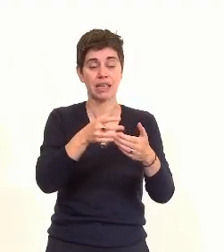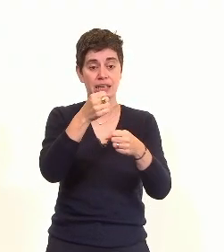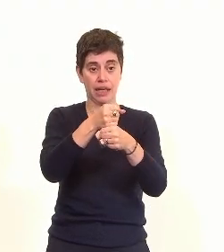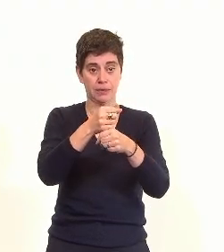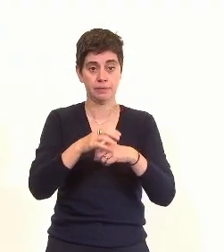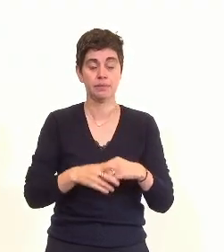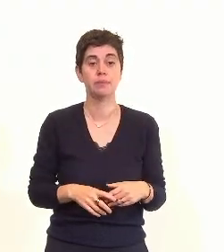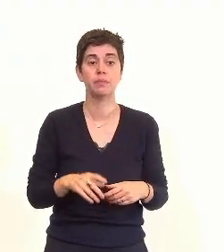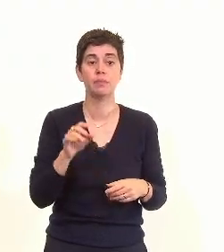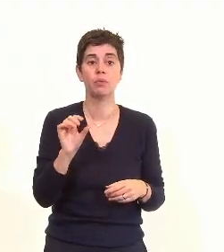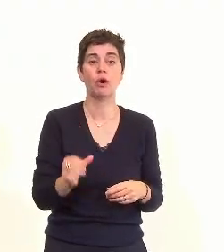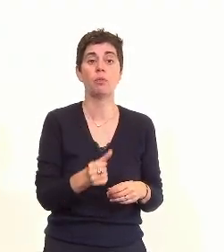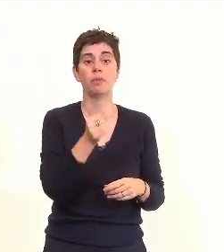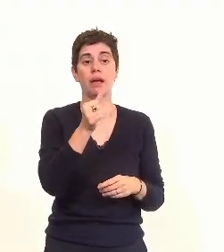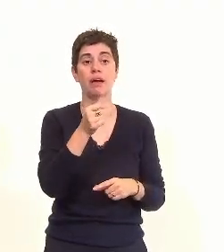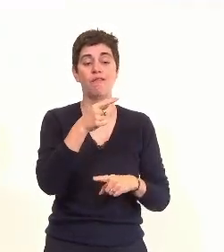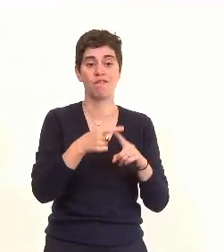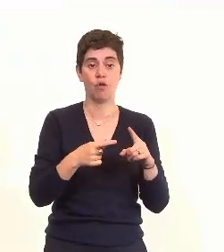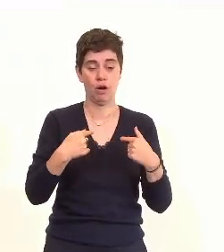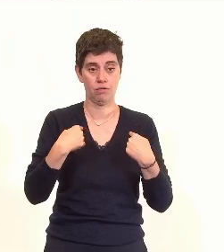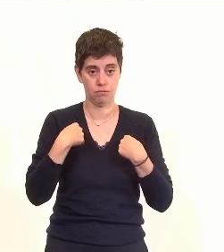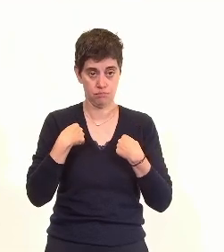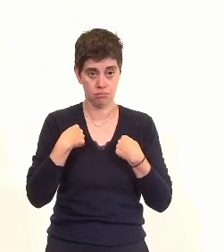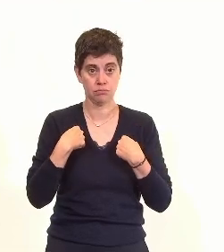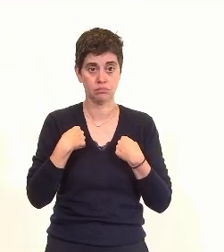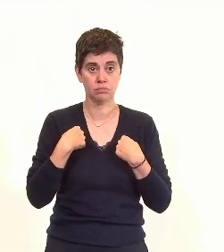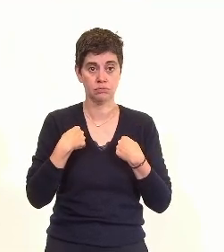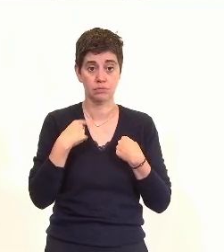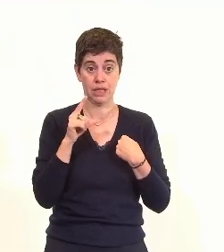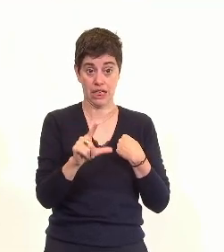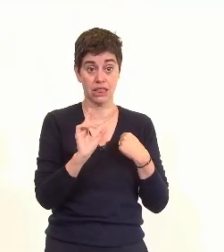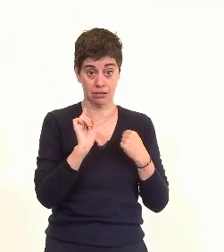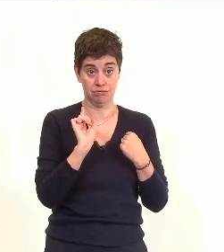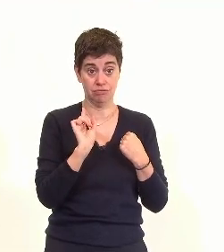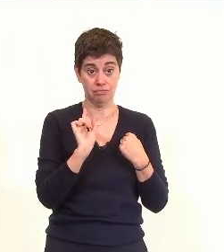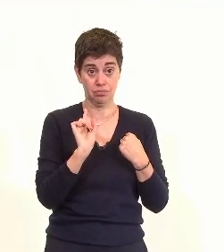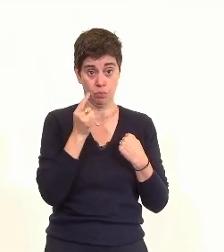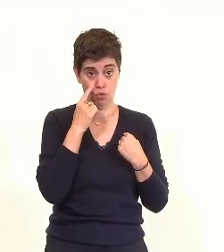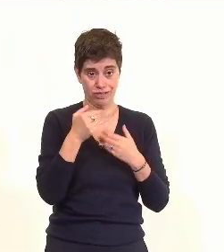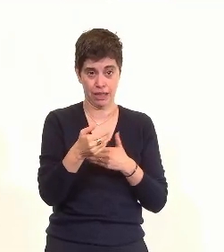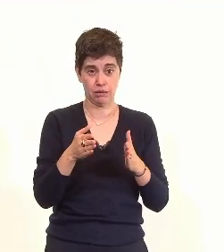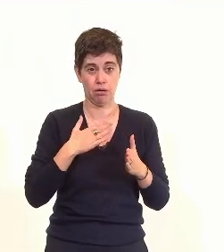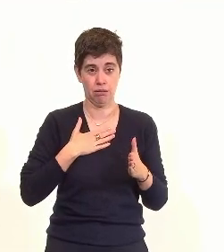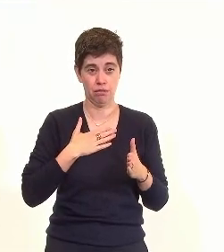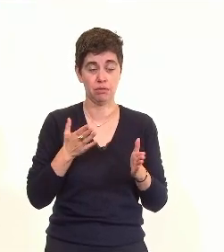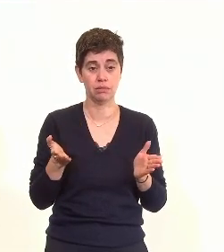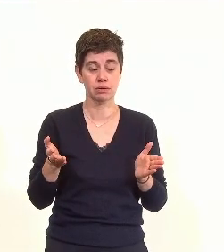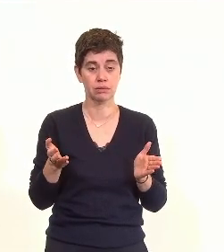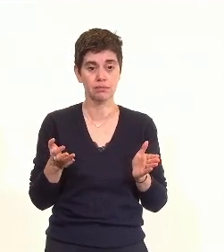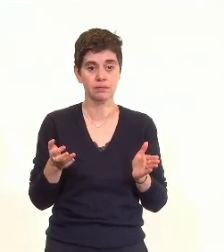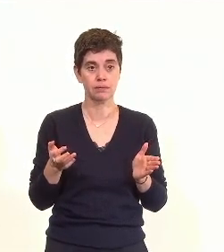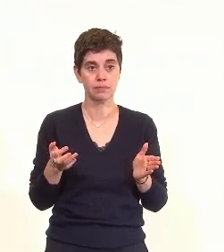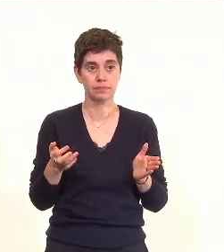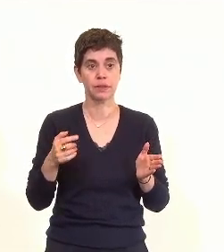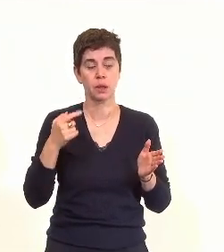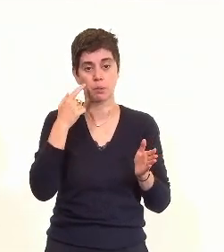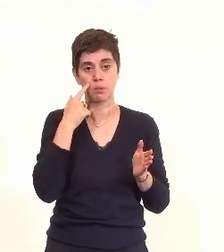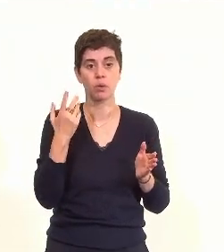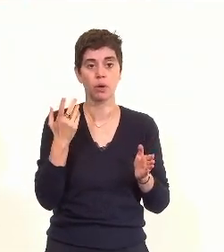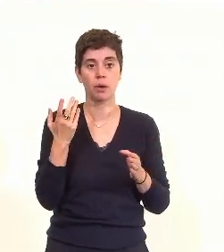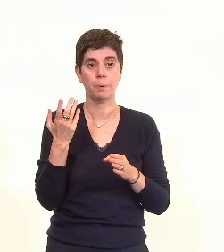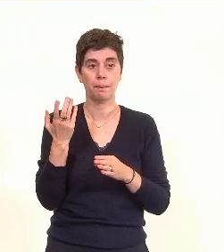lieu pour janvier. notre secteur, nous. La première instance, elle a lieu lundi prochain. Ouais. Donc voilà. Pour présenter l'instant, oui,